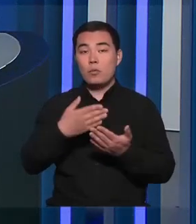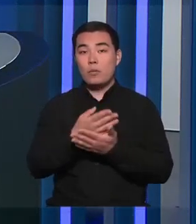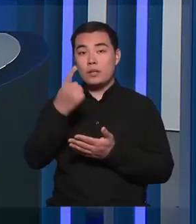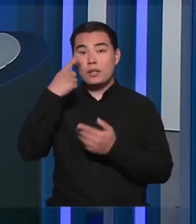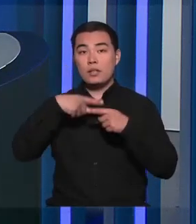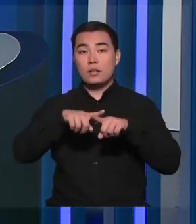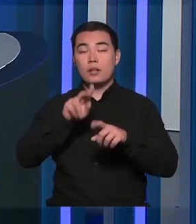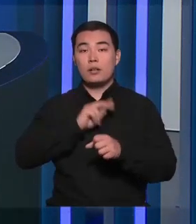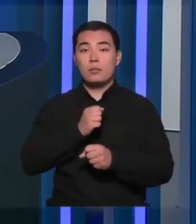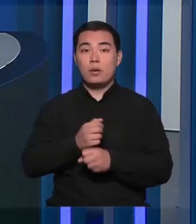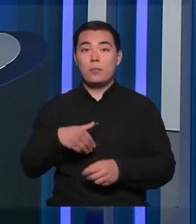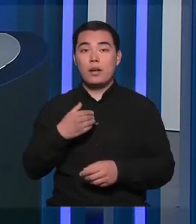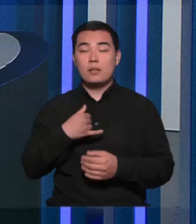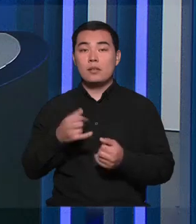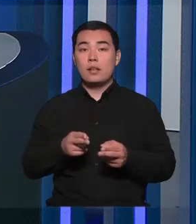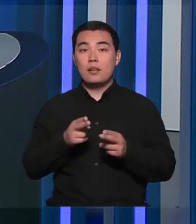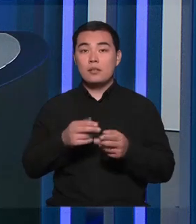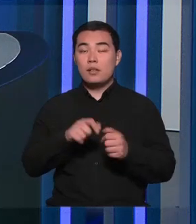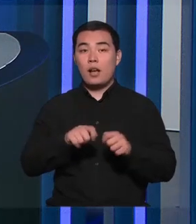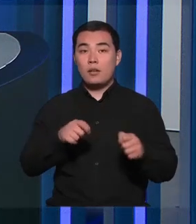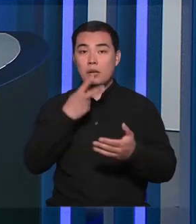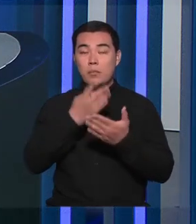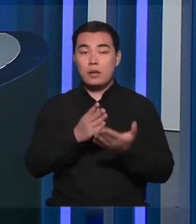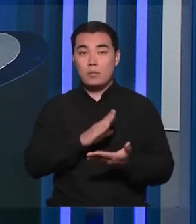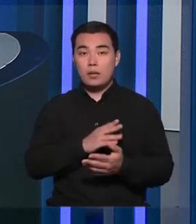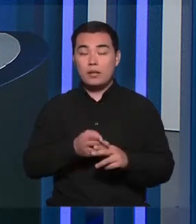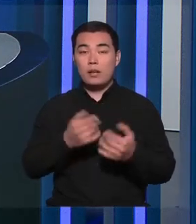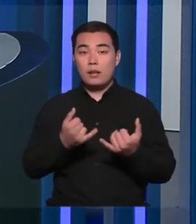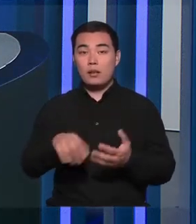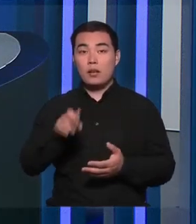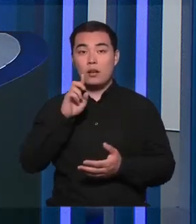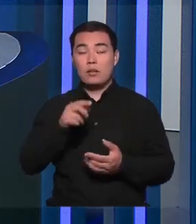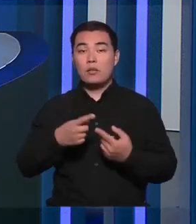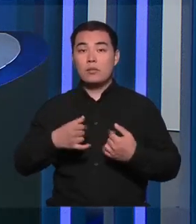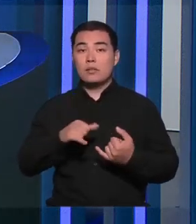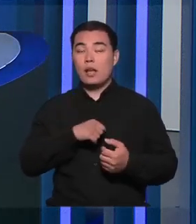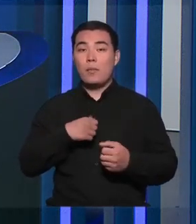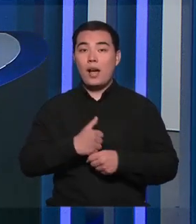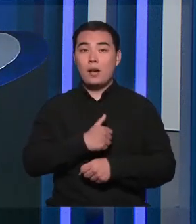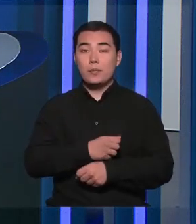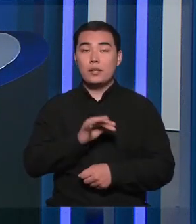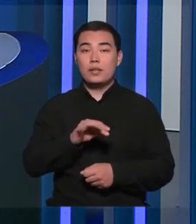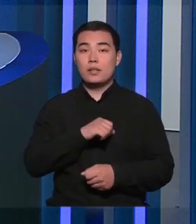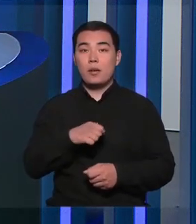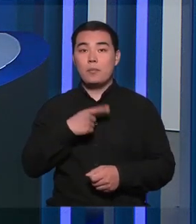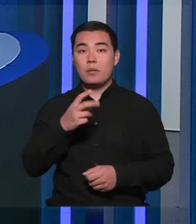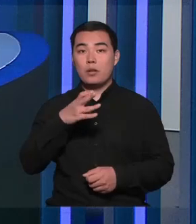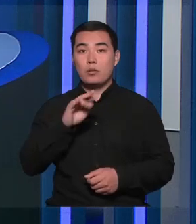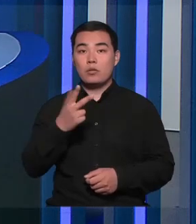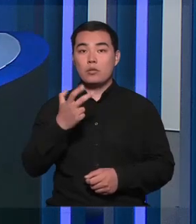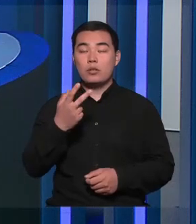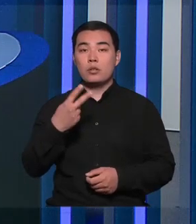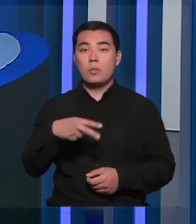технологияларды пайдалану арқылы қылмыстарды ашу жиілеген. Мәселен, қазір елде қоғамдық орындар мен көшелерді бақылайтын 1